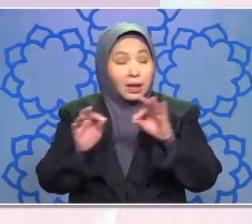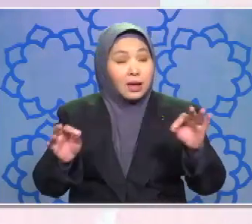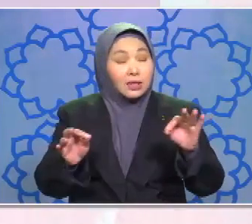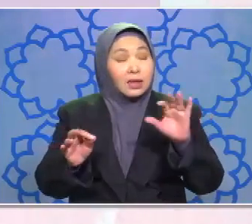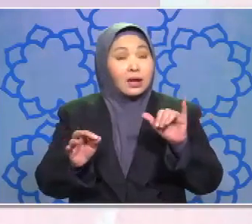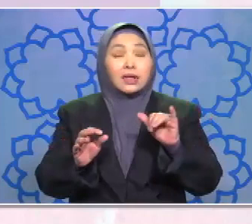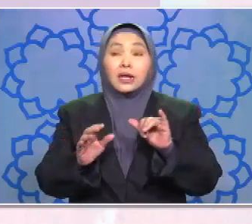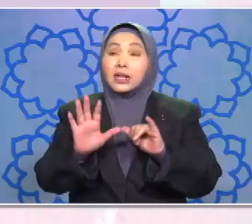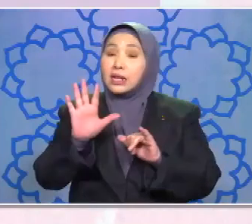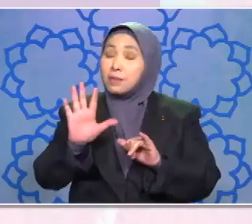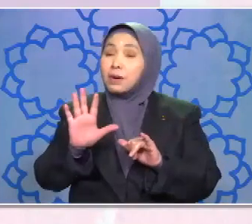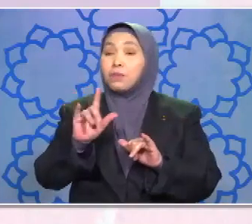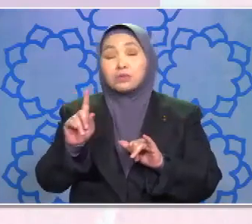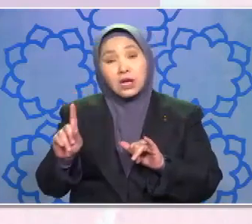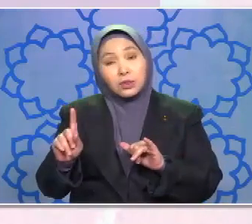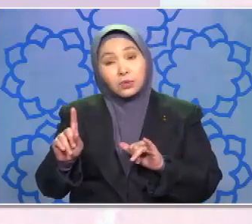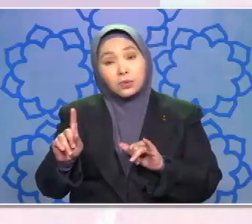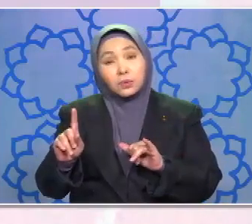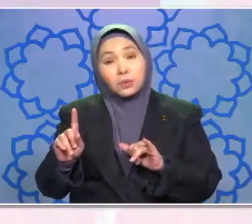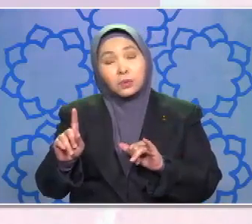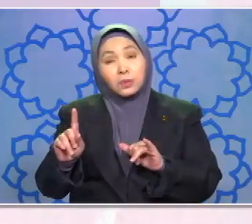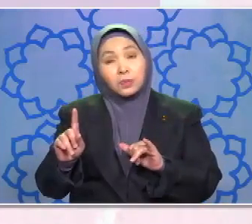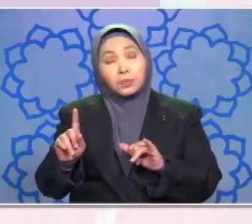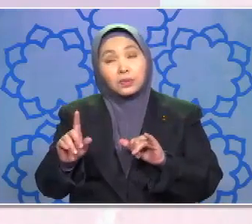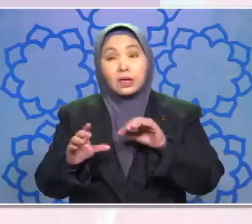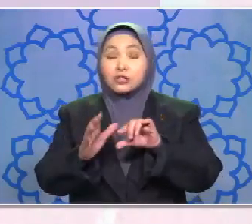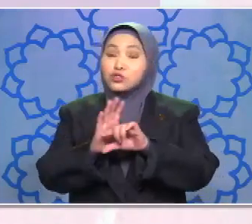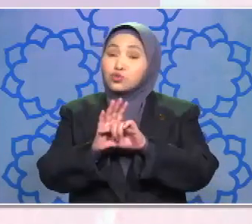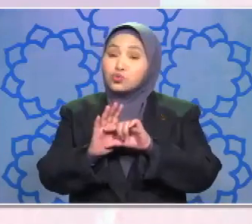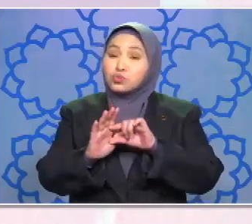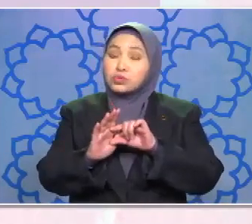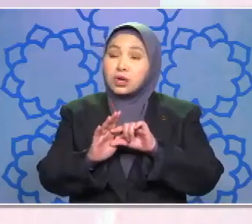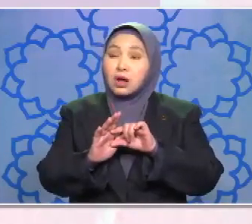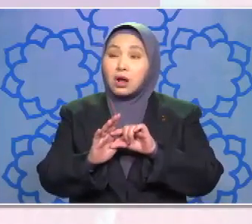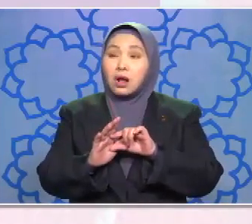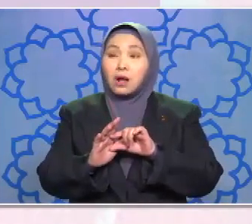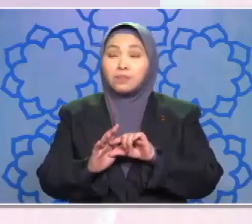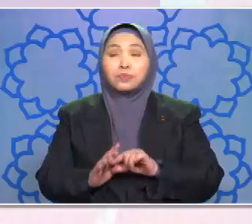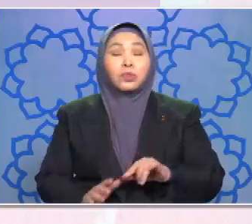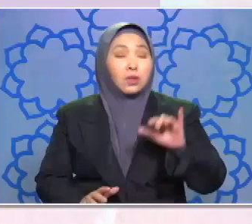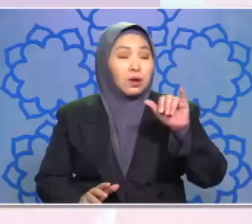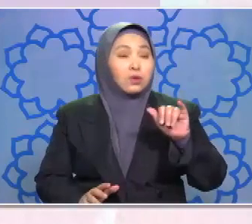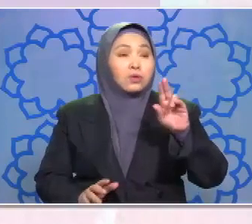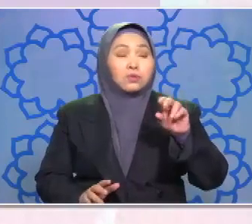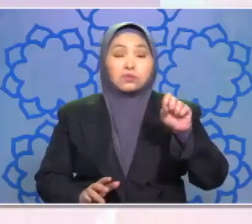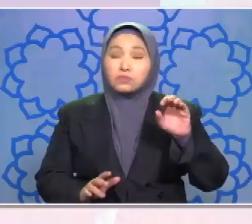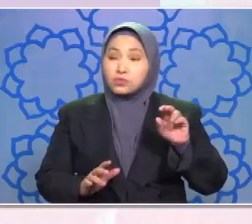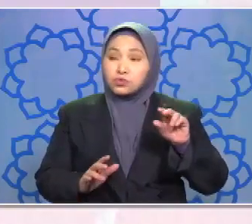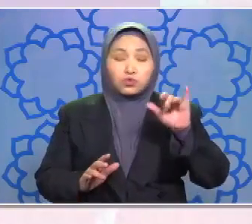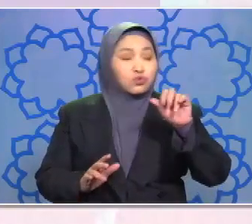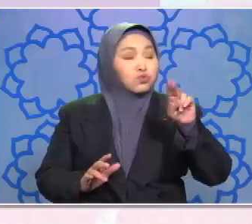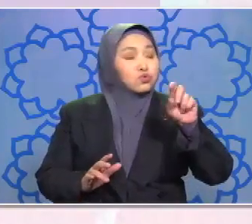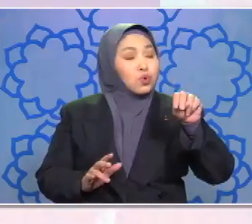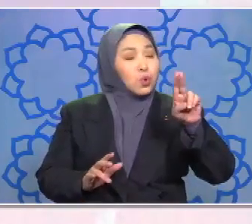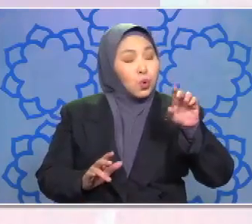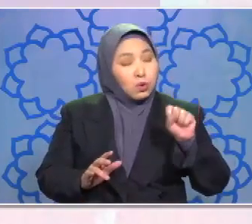yang ke-51 dalam surah Yunus, kalau tak silap saya, iaitulah pada ayat yang